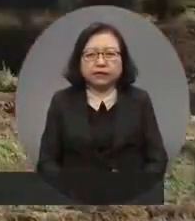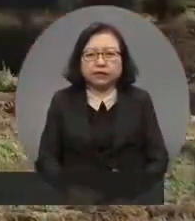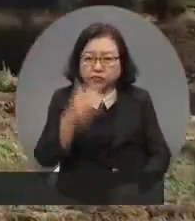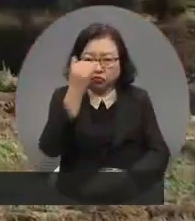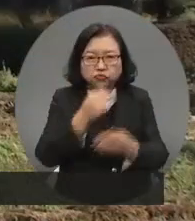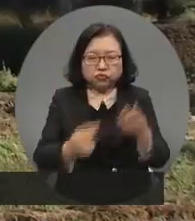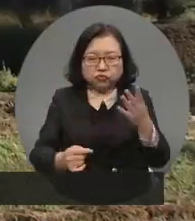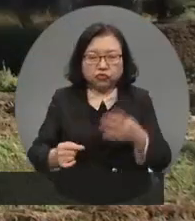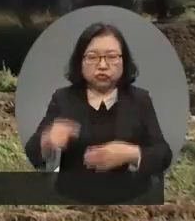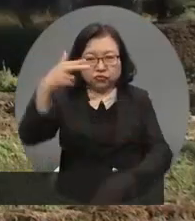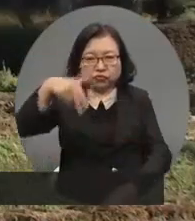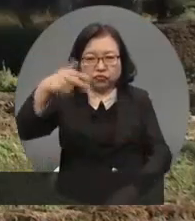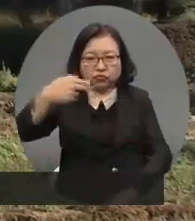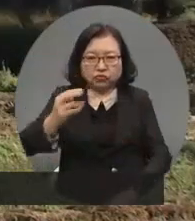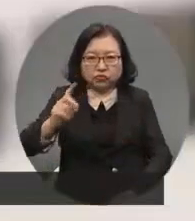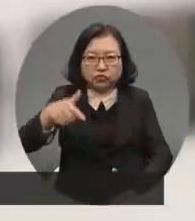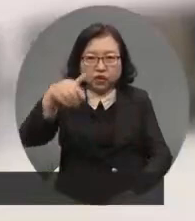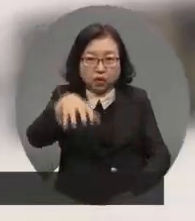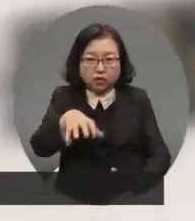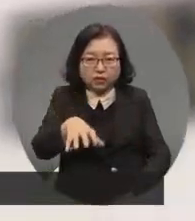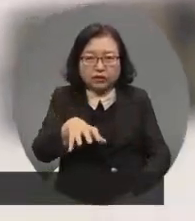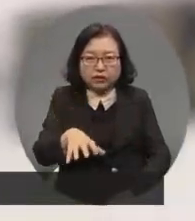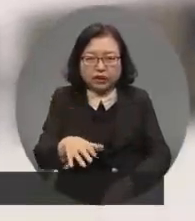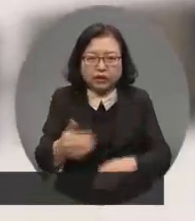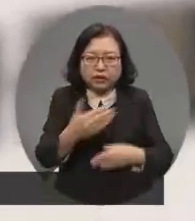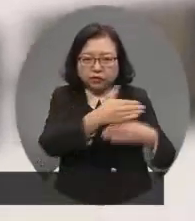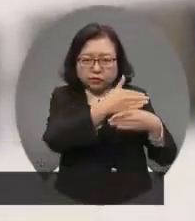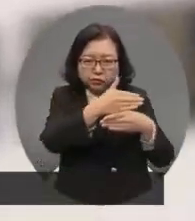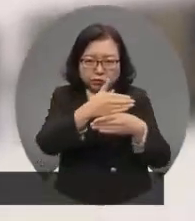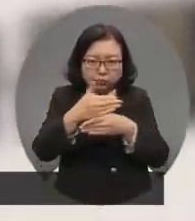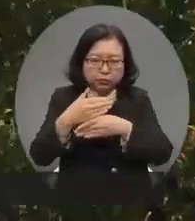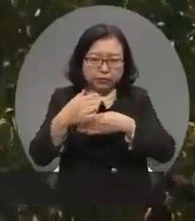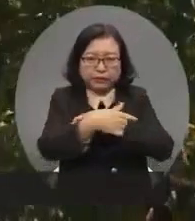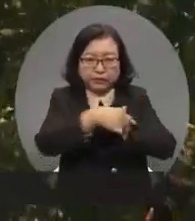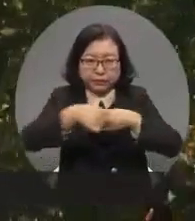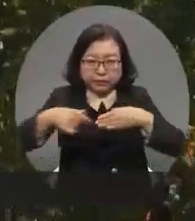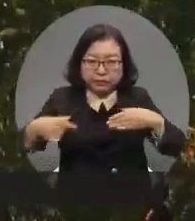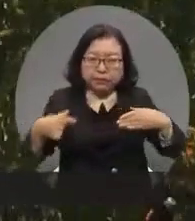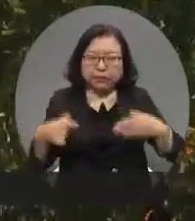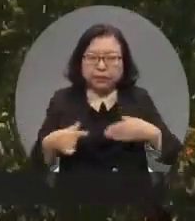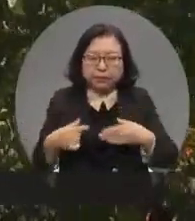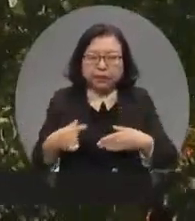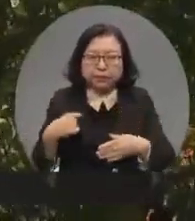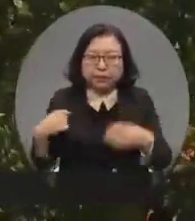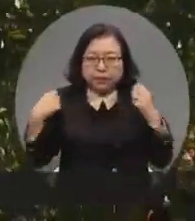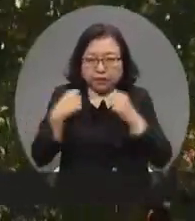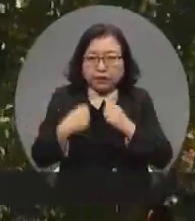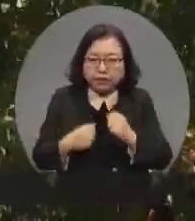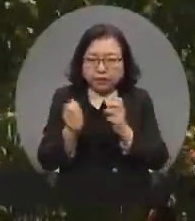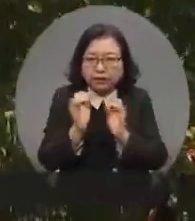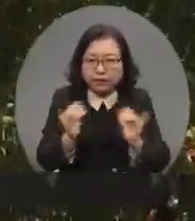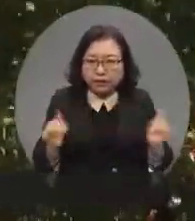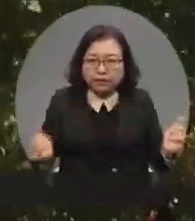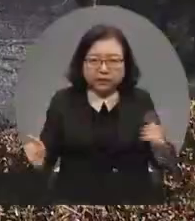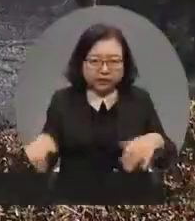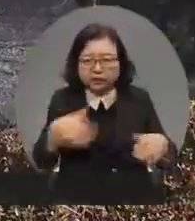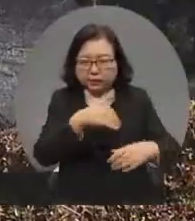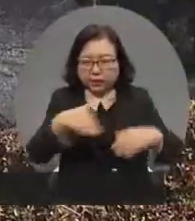충주시 주도급의 한 한우 농가. 출입 금지 팻말이 세워졌고 방역복을 입은 관계자들이 분주히